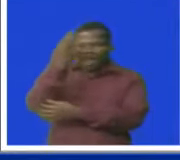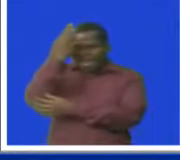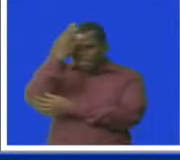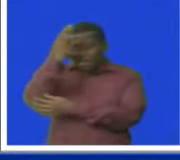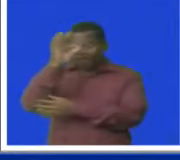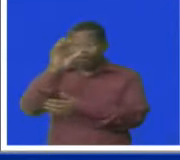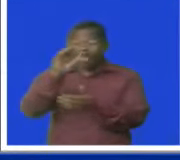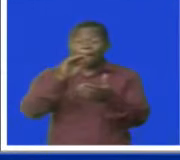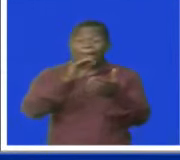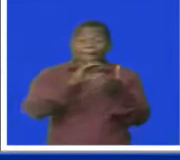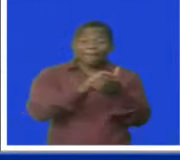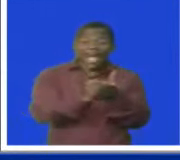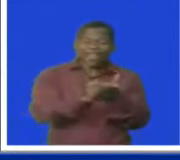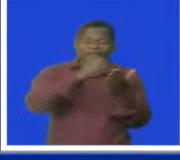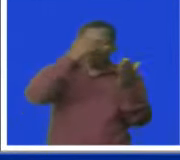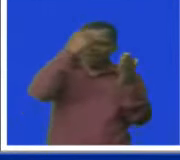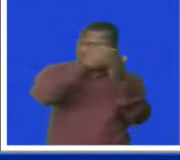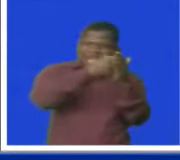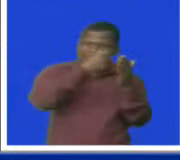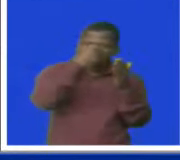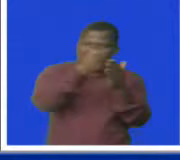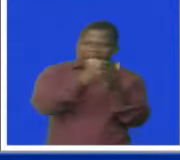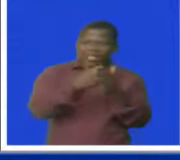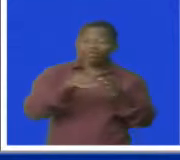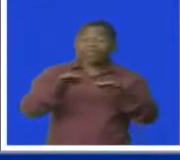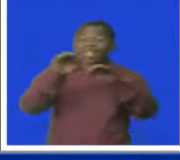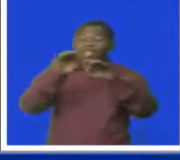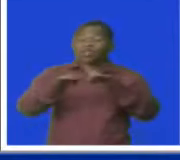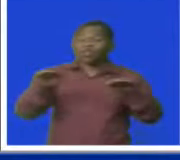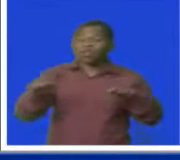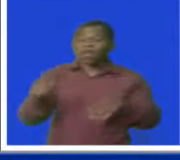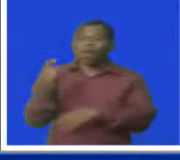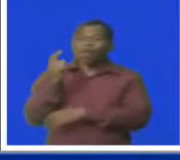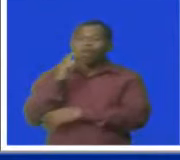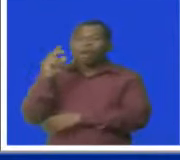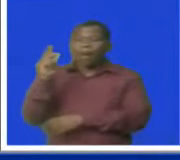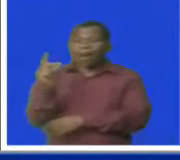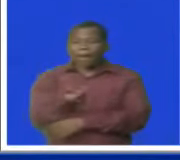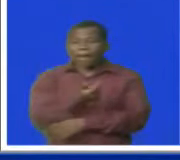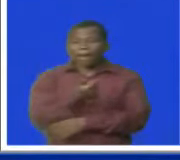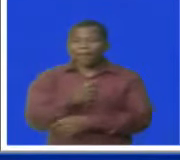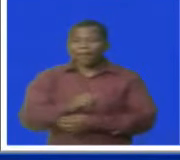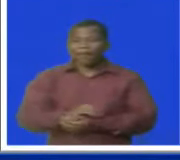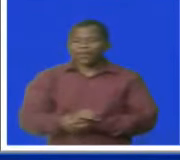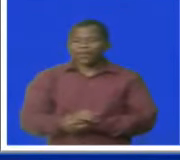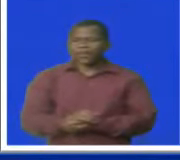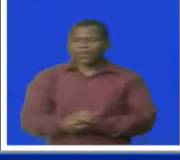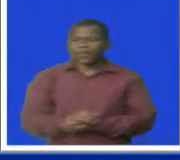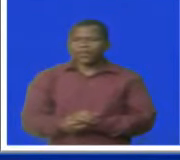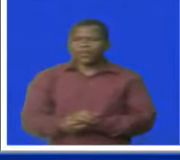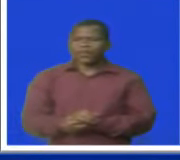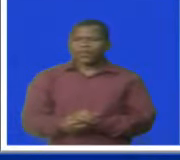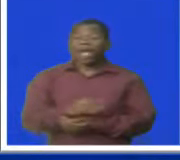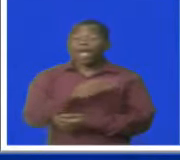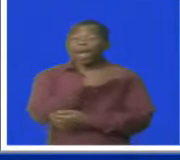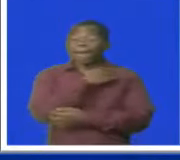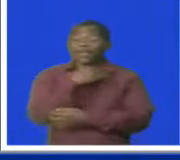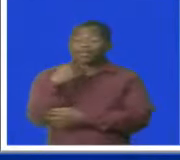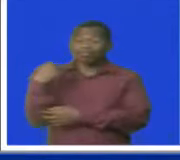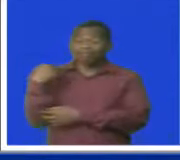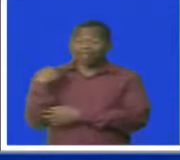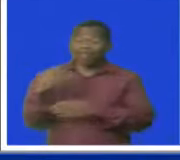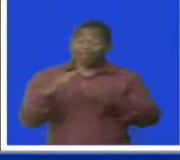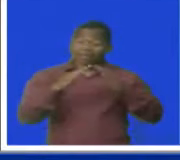bangadlala inzima lenkulu kucedza kukhulelwa kwabantwana etikolweni. Kanti-ke induna yelitiko letemabhizinisi netekuthengiselana